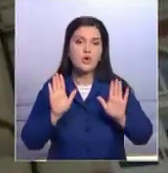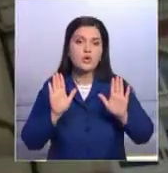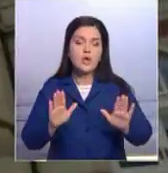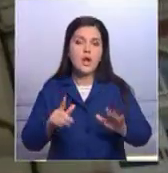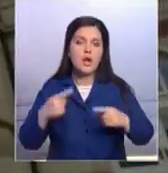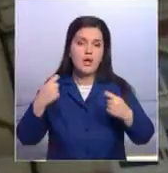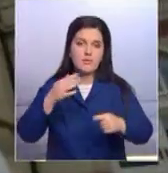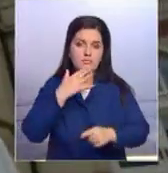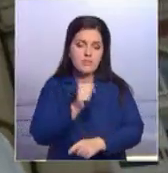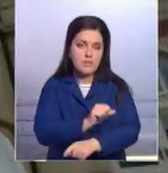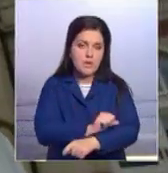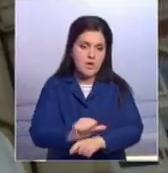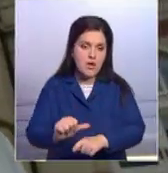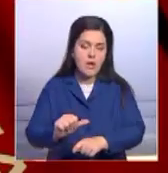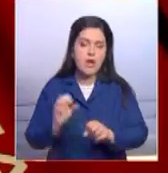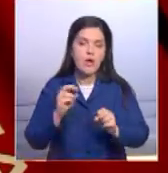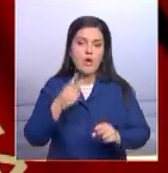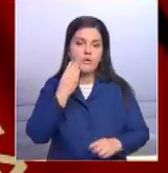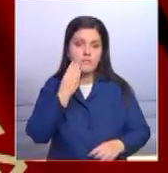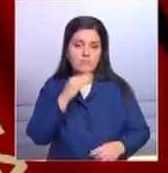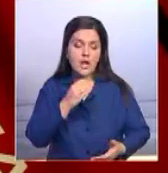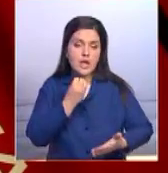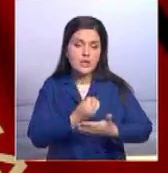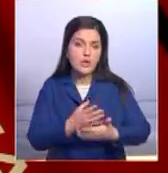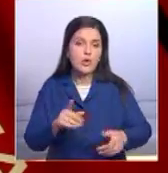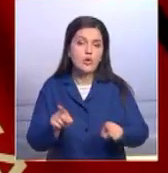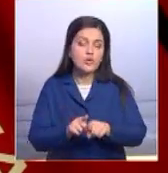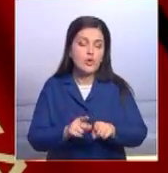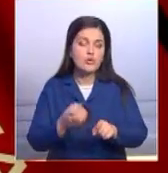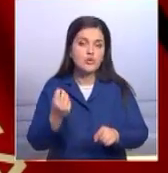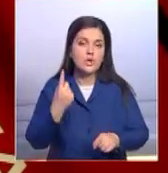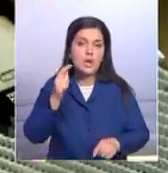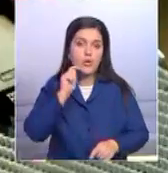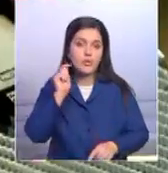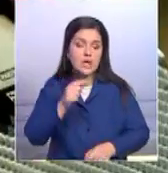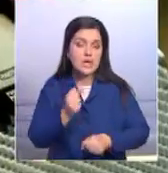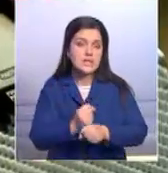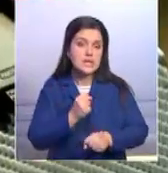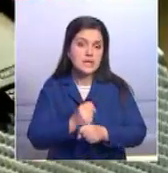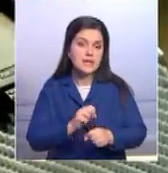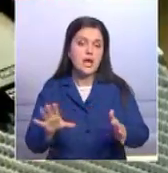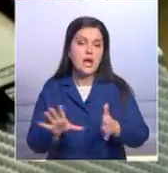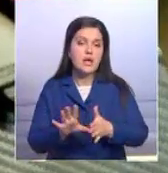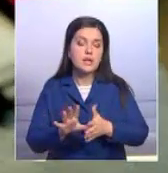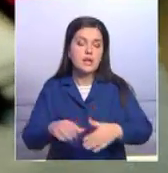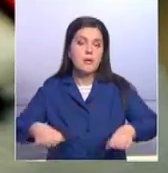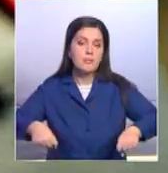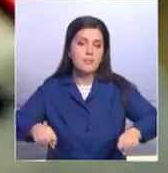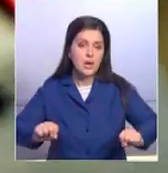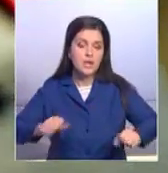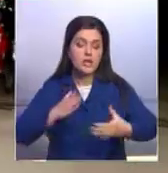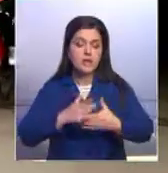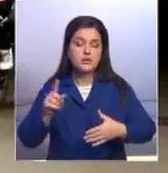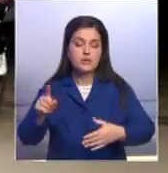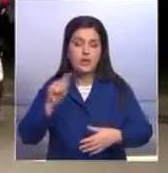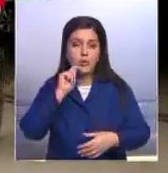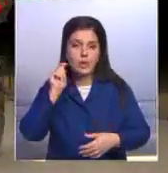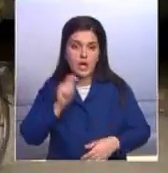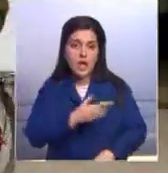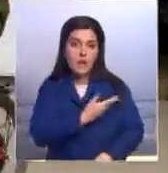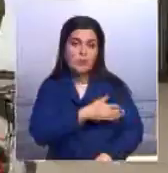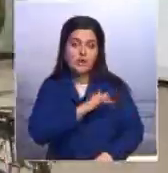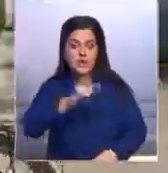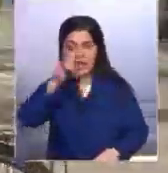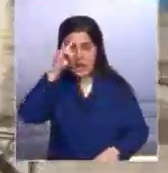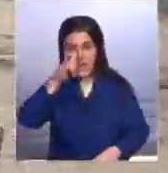на экспорт в качестве элитного трансфера. Также покоряет мир еще одна украинская новинка – электробайк. Такие уже ездят по улицам Украины, Польши и